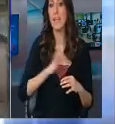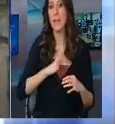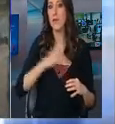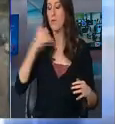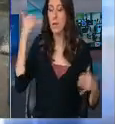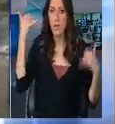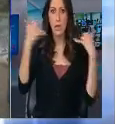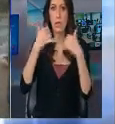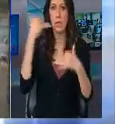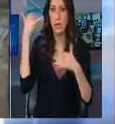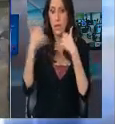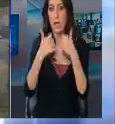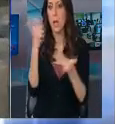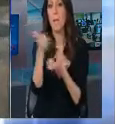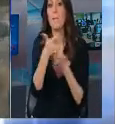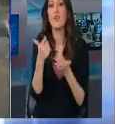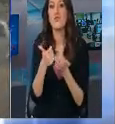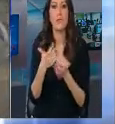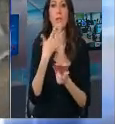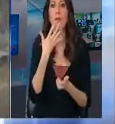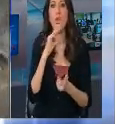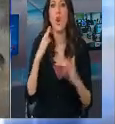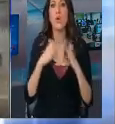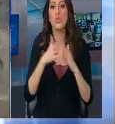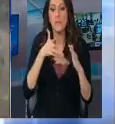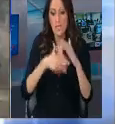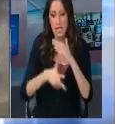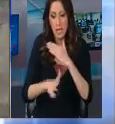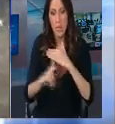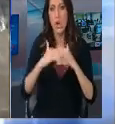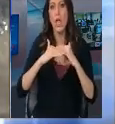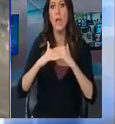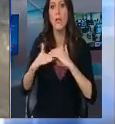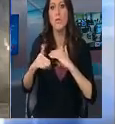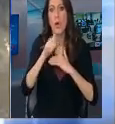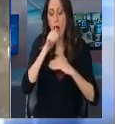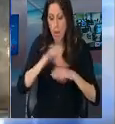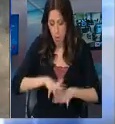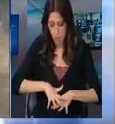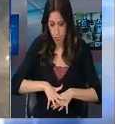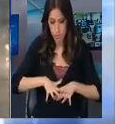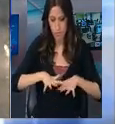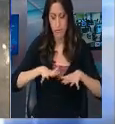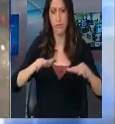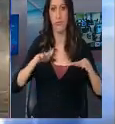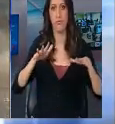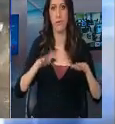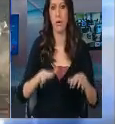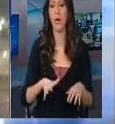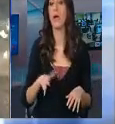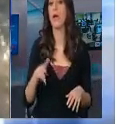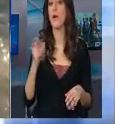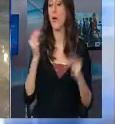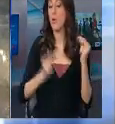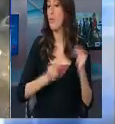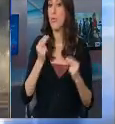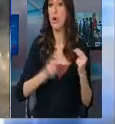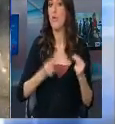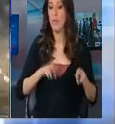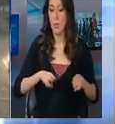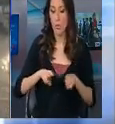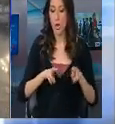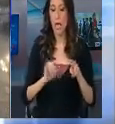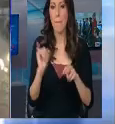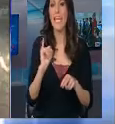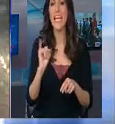για απάντηση υδάτων από πλημμυρισμένα υπόγεια και ισόγεια. Η στάθμη του νερού στον Ελισσό και τους άλλους χυμάρους υποχώρησε και